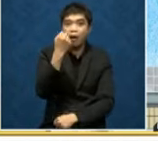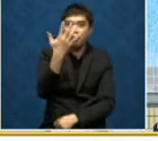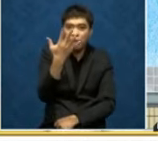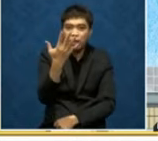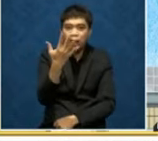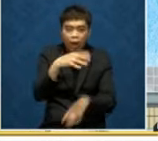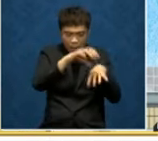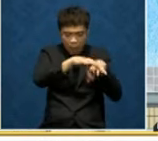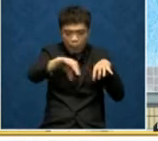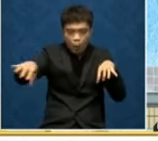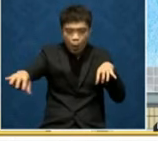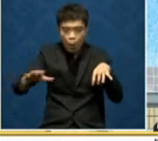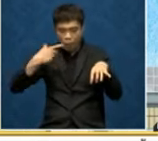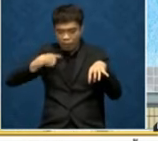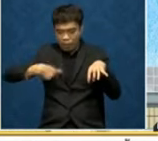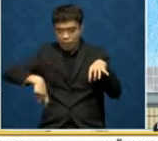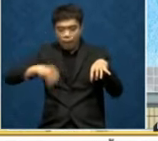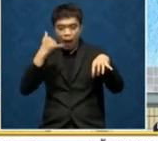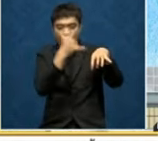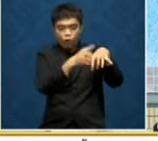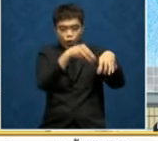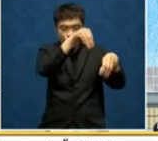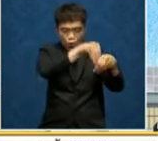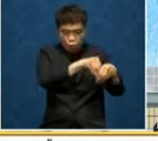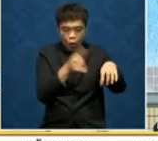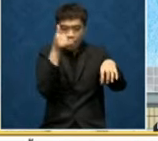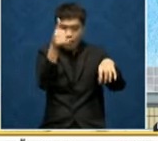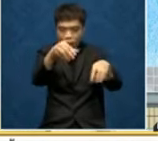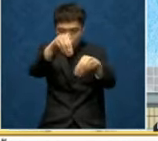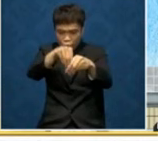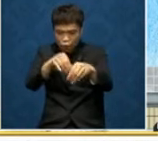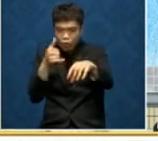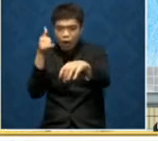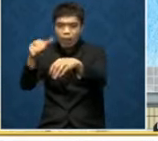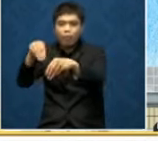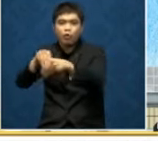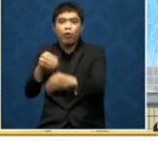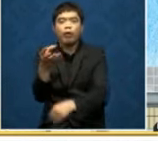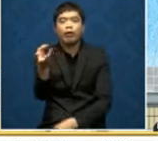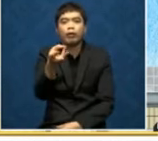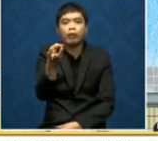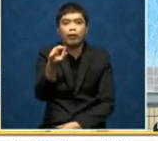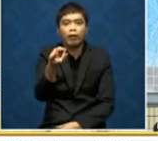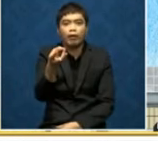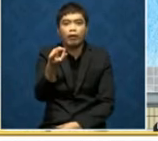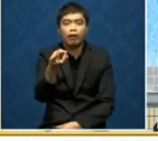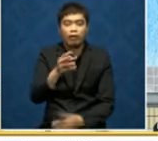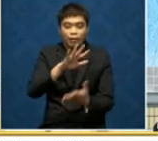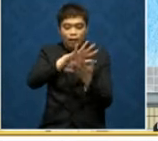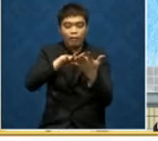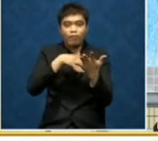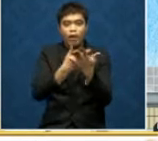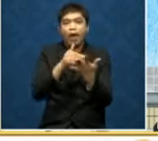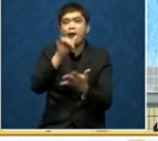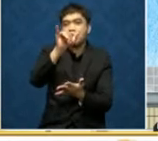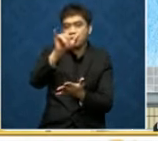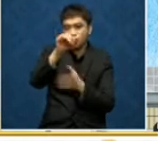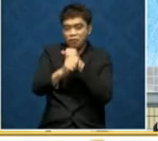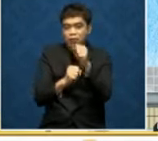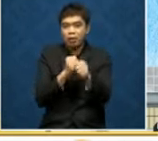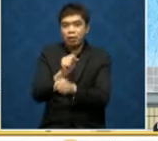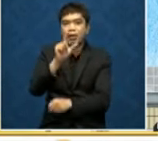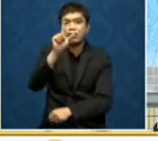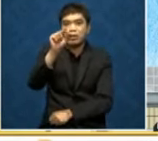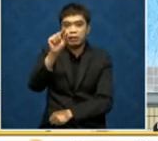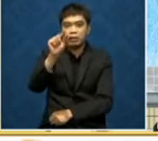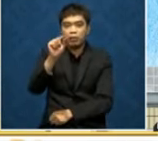น้อยมากค่ะท่านประธานถ้าคิด 13.7เรามีแผนพัฒนานะคะเอ่อยุทธศาสตร์ของชาติ20ปีอาจจะยัง